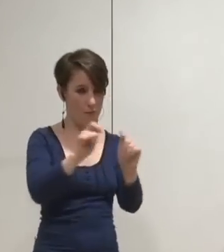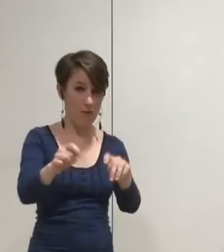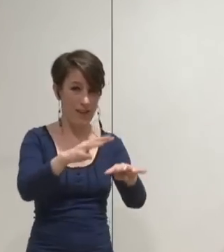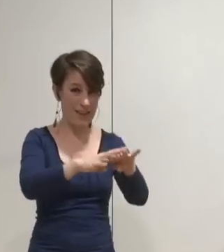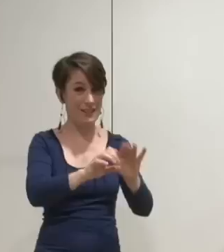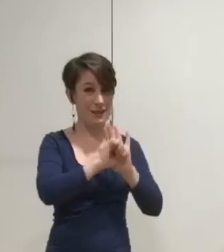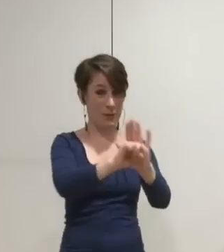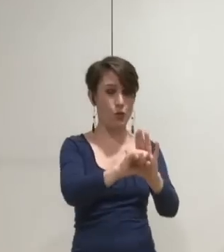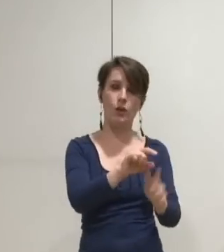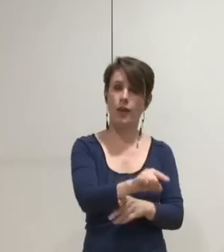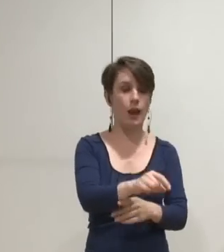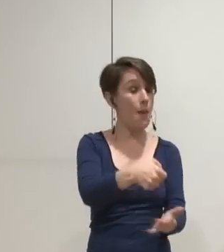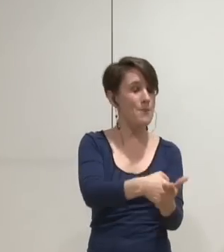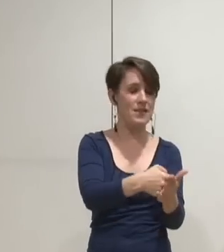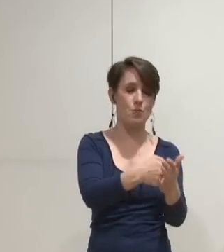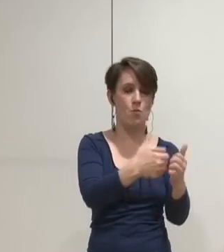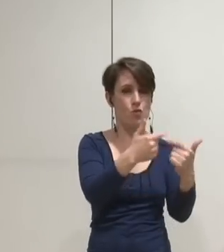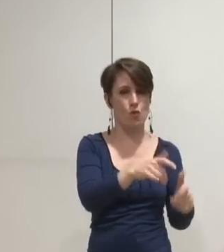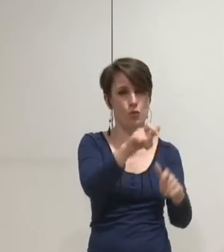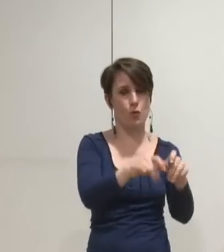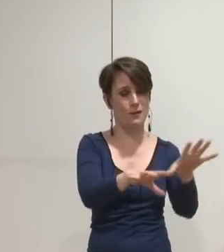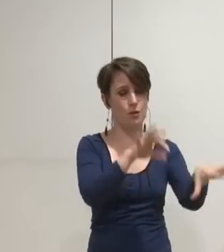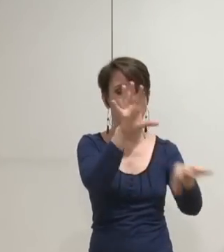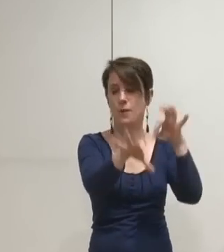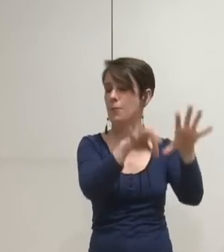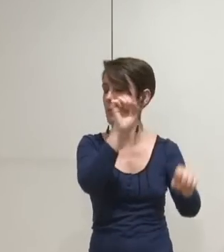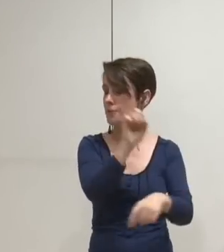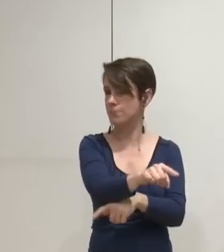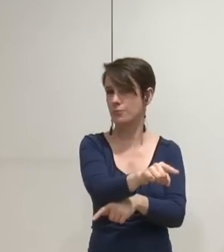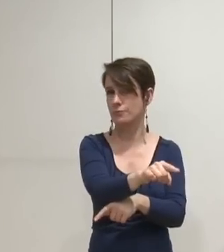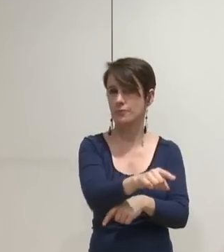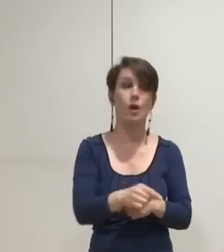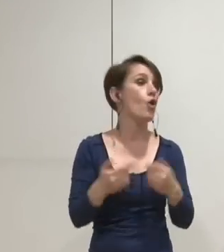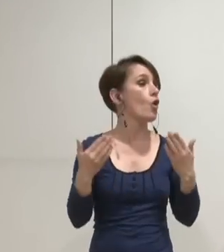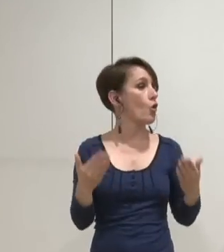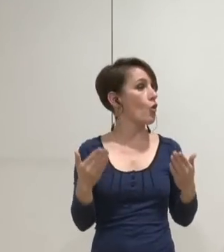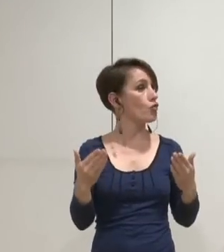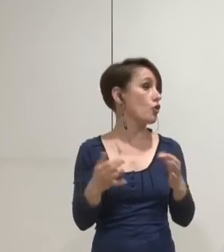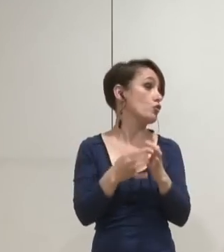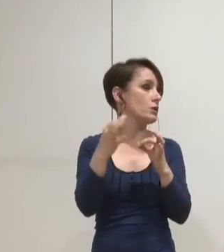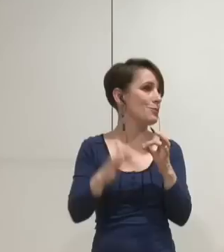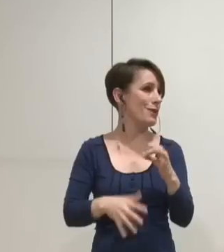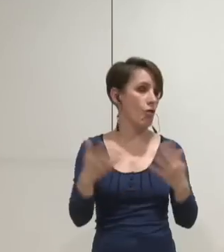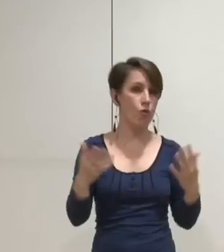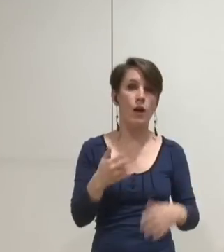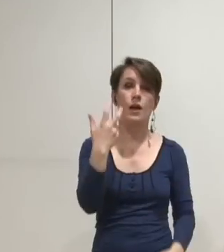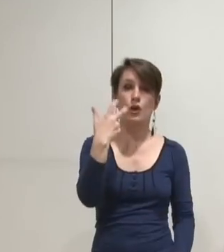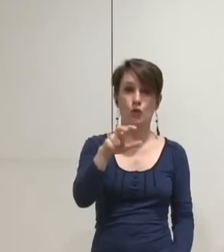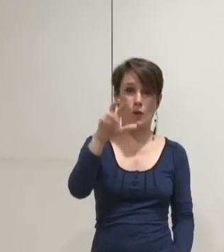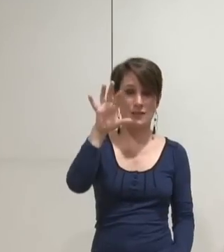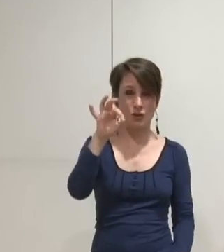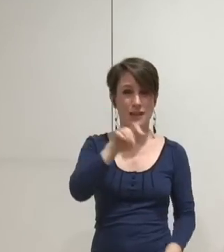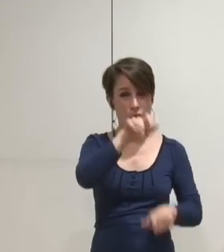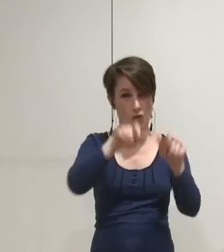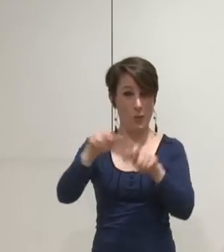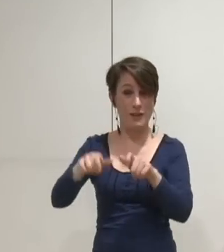lequel on tire un certain nombre de personnes au sort donc aujourd'hui pour faire un petit bilan on en est à 350 personnes qui sont